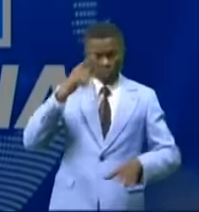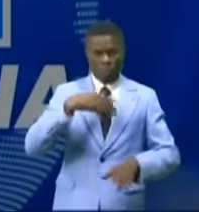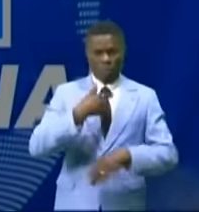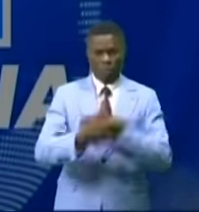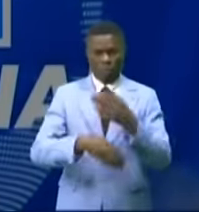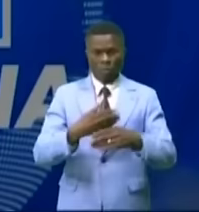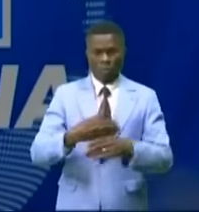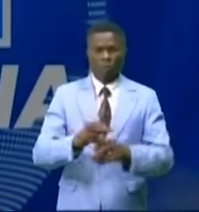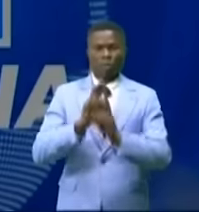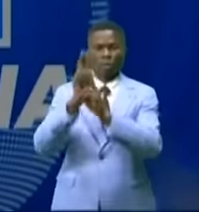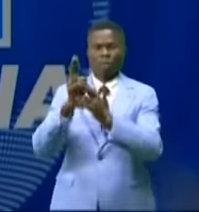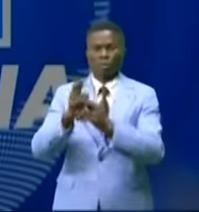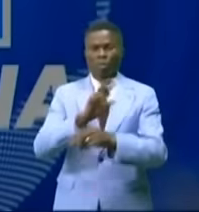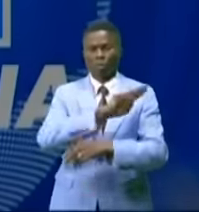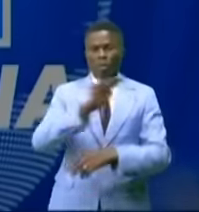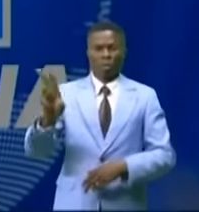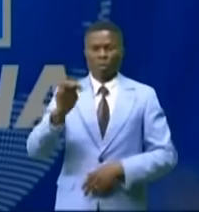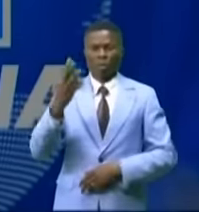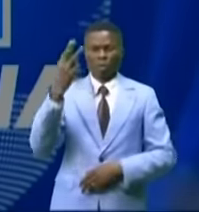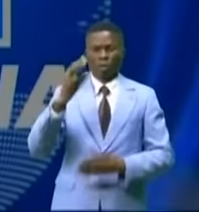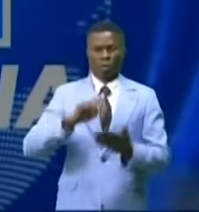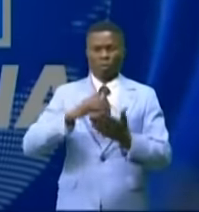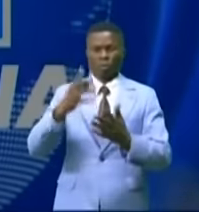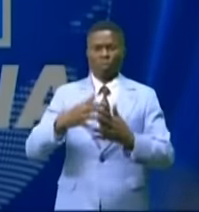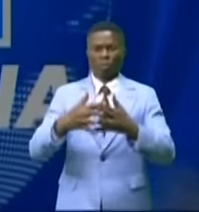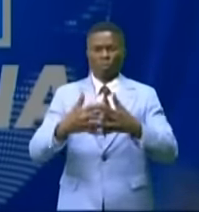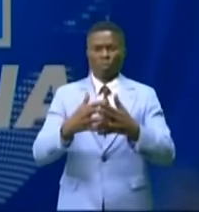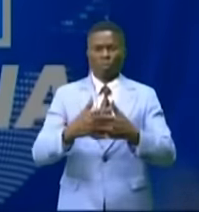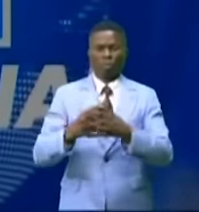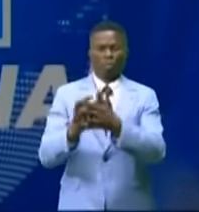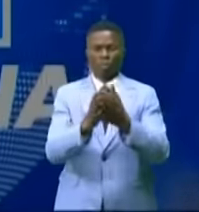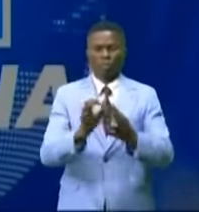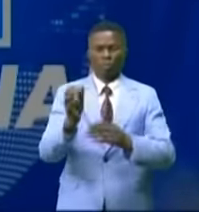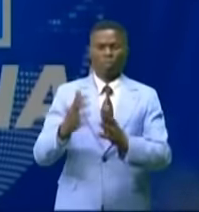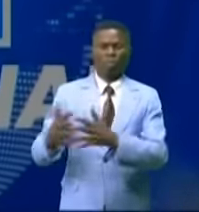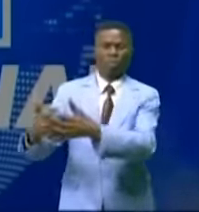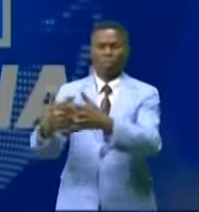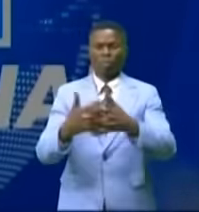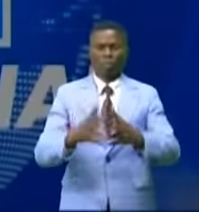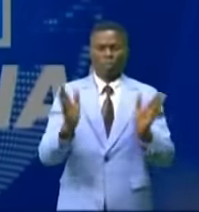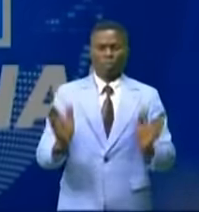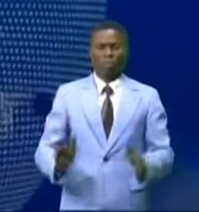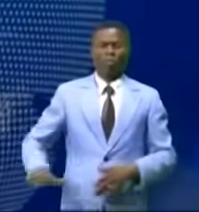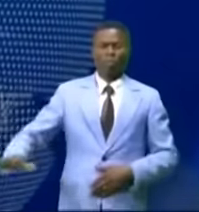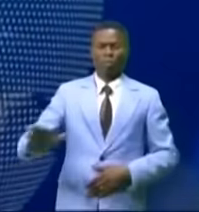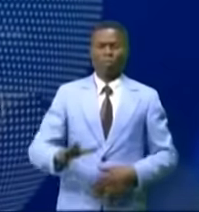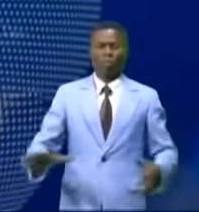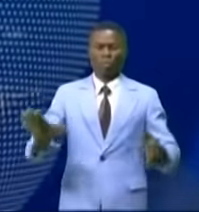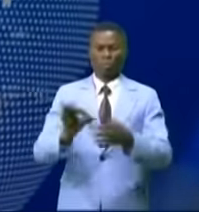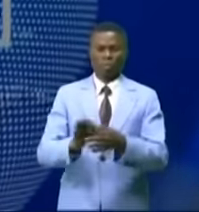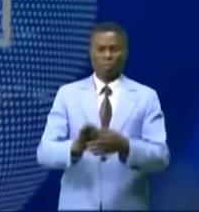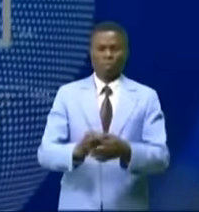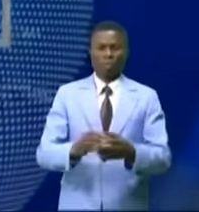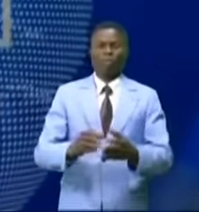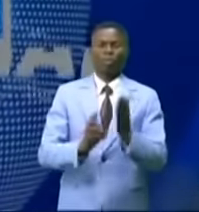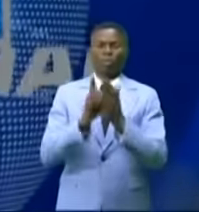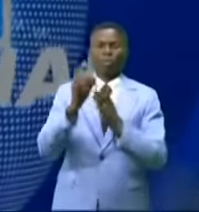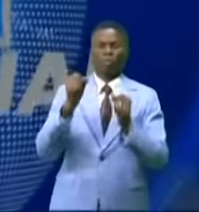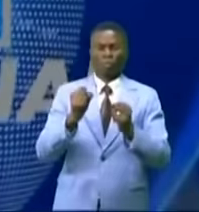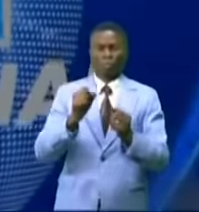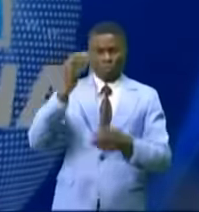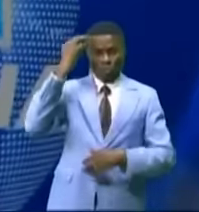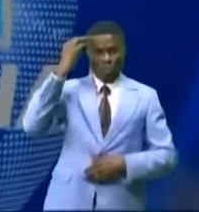la revue annuelle 2023 du cadre de coopération des Nations Unies pour le développement durable. La ministre d'État, ministre du